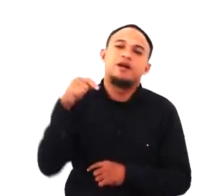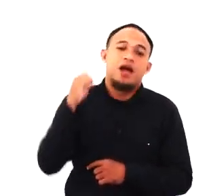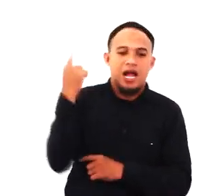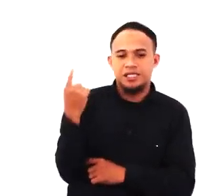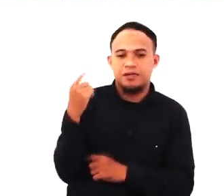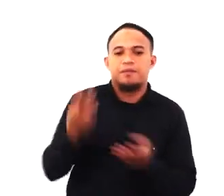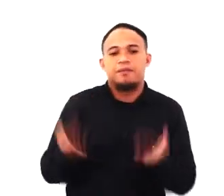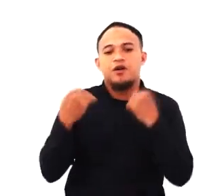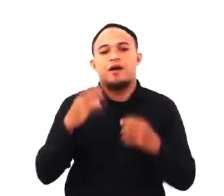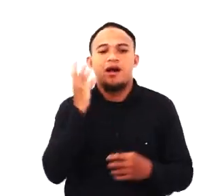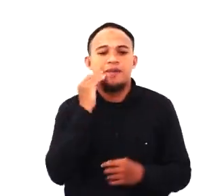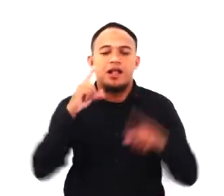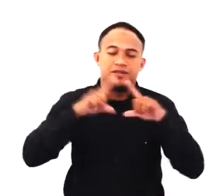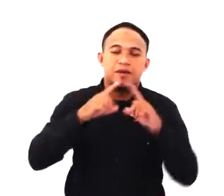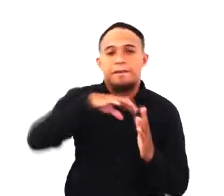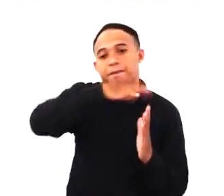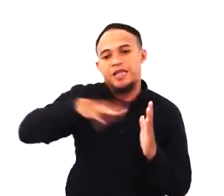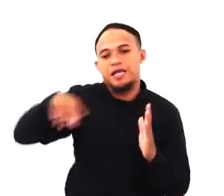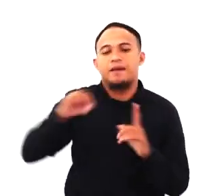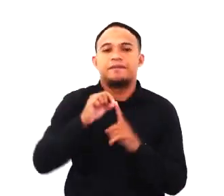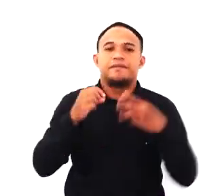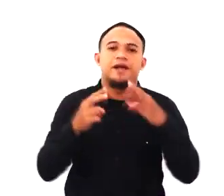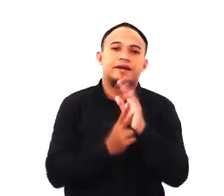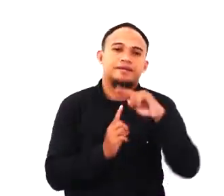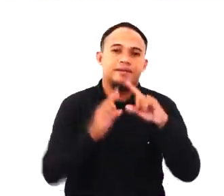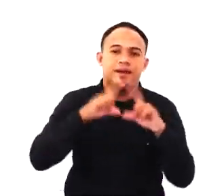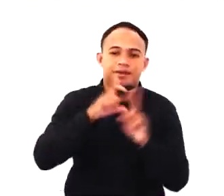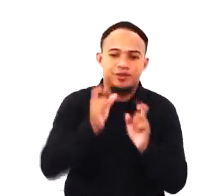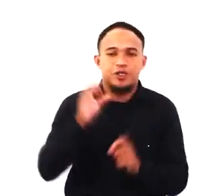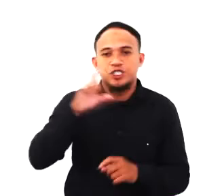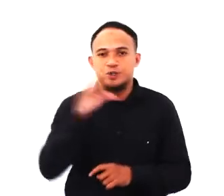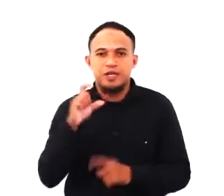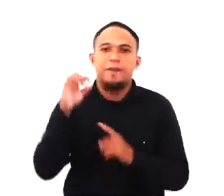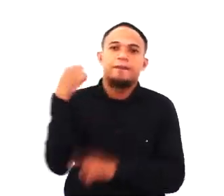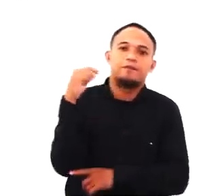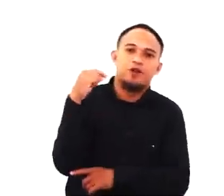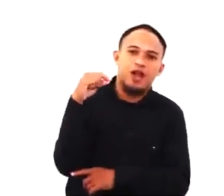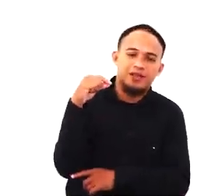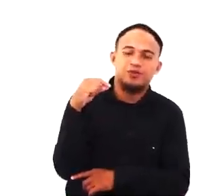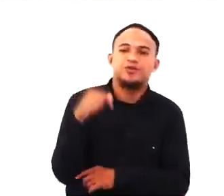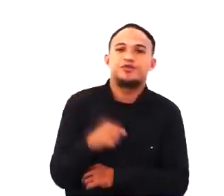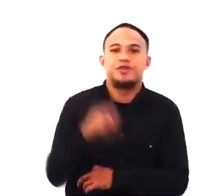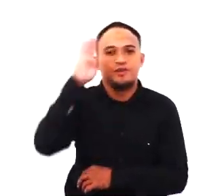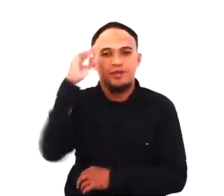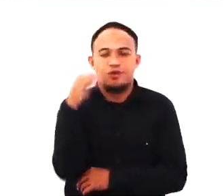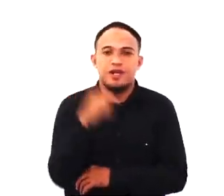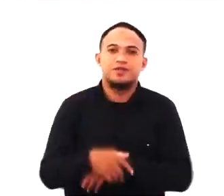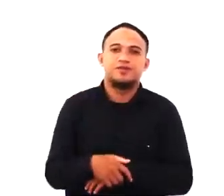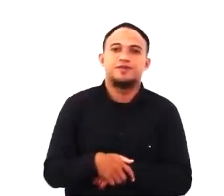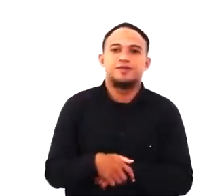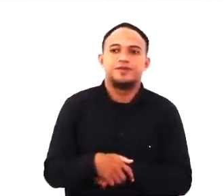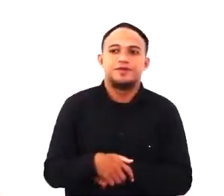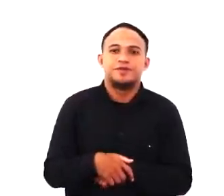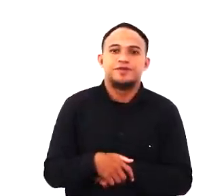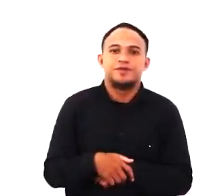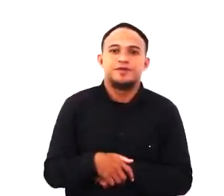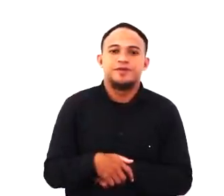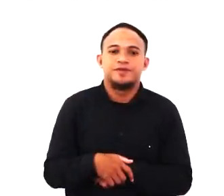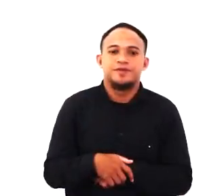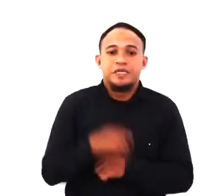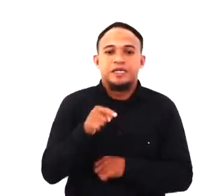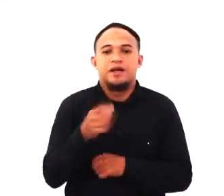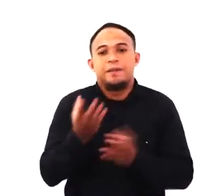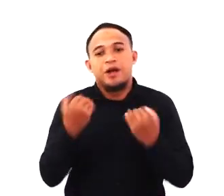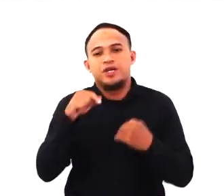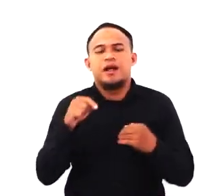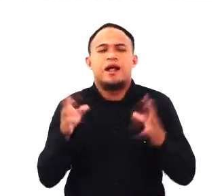Pemerintah Provinsi Gorontalo berhasil membangun pengaman abrasi Pantai Pentadu di Kecamatan Pakuwat, Kabupaten